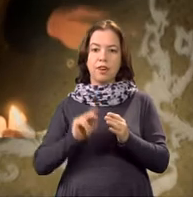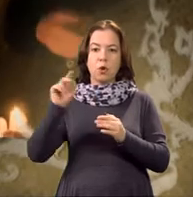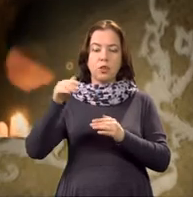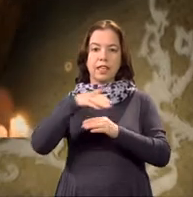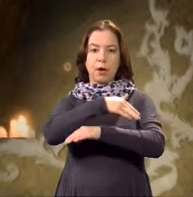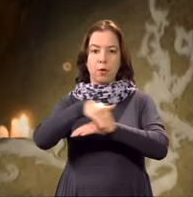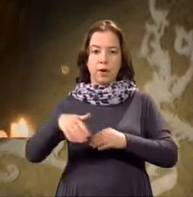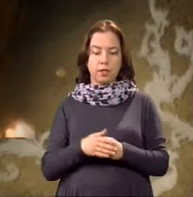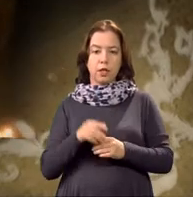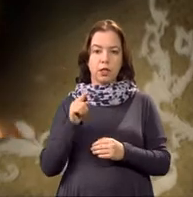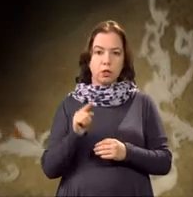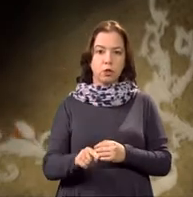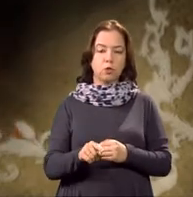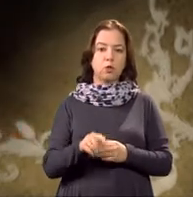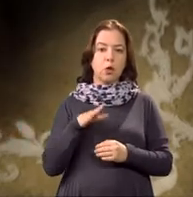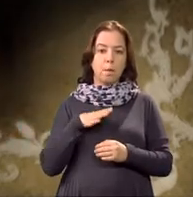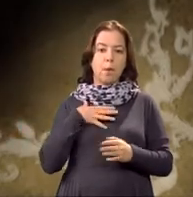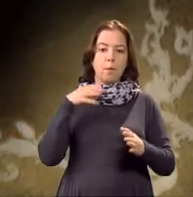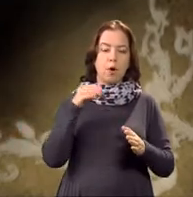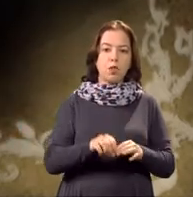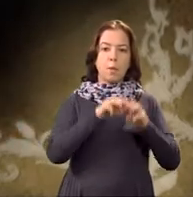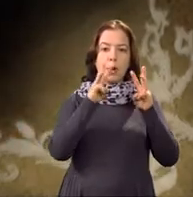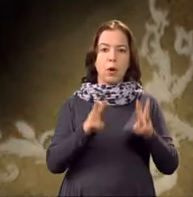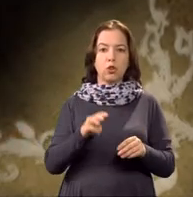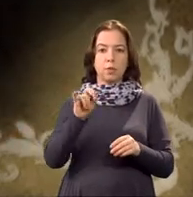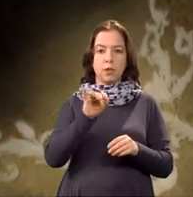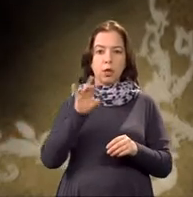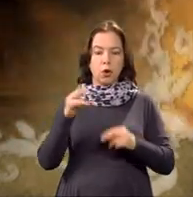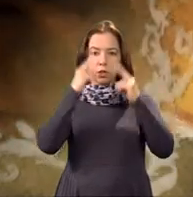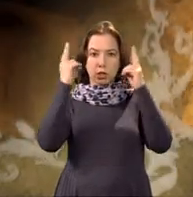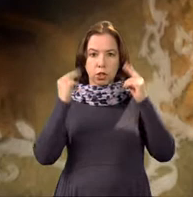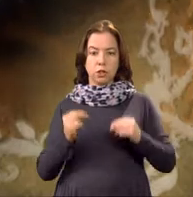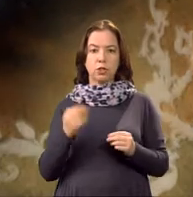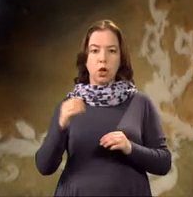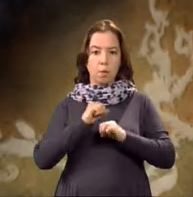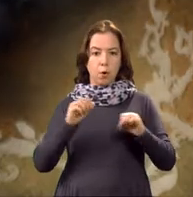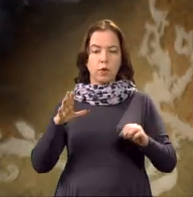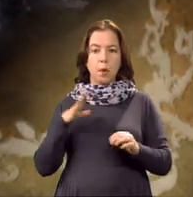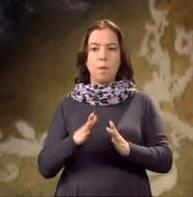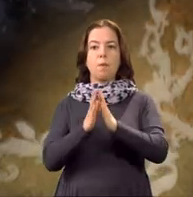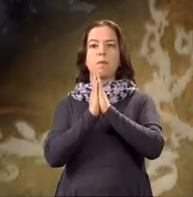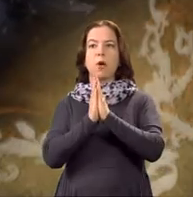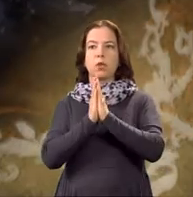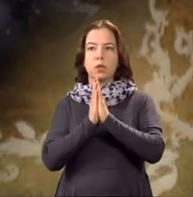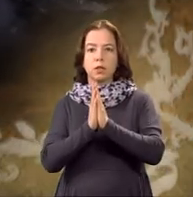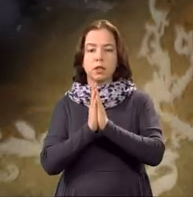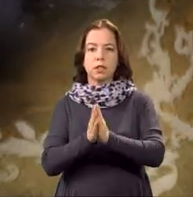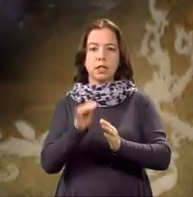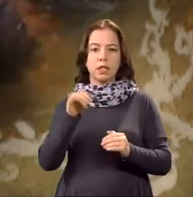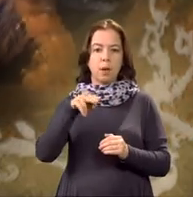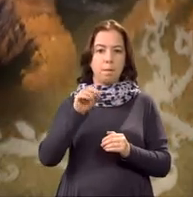преподобний Іоанн, чернець, подвигом якого було молитовне стояння перед Богом у пості та